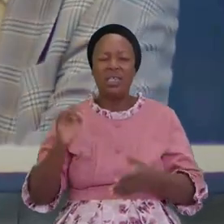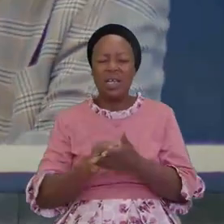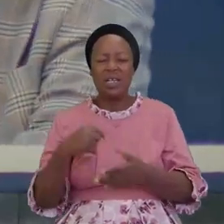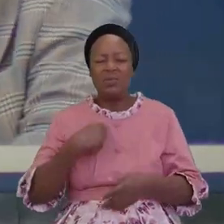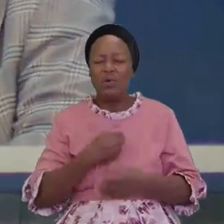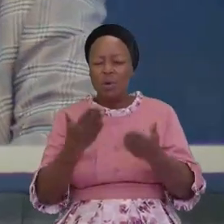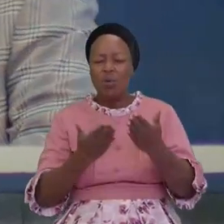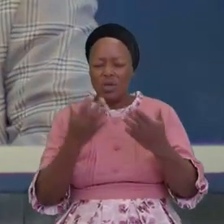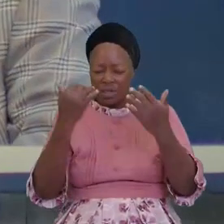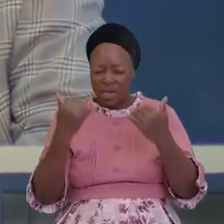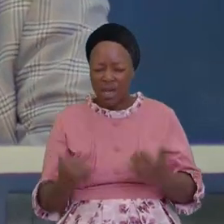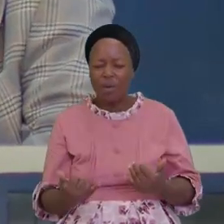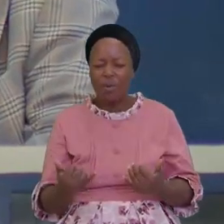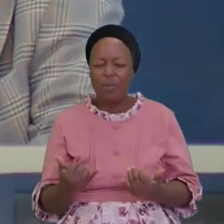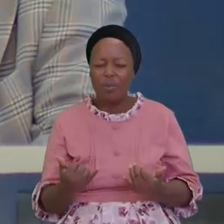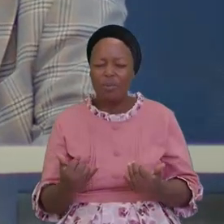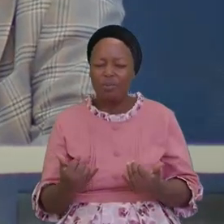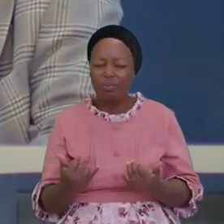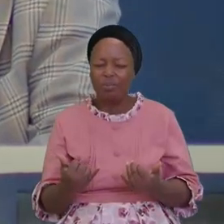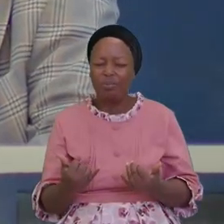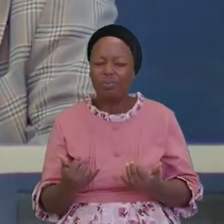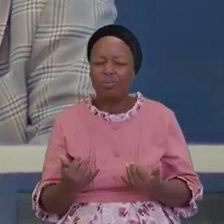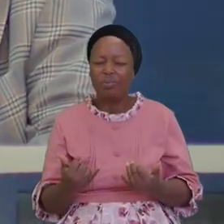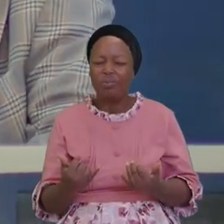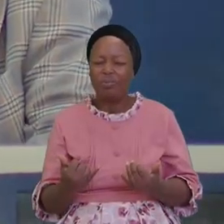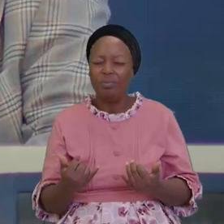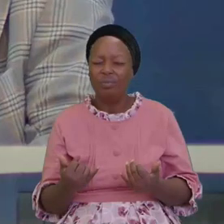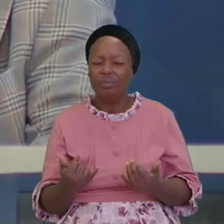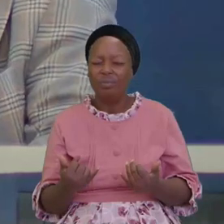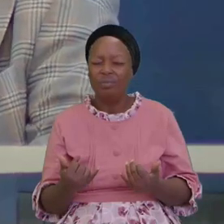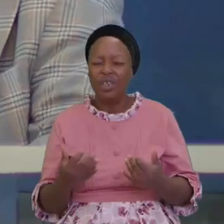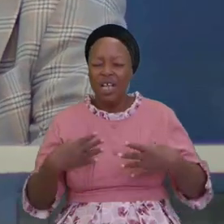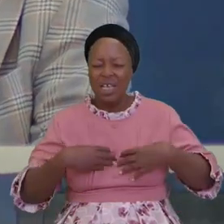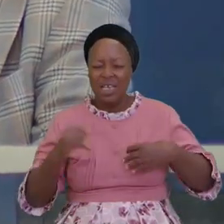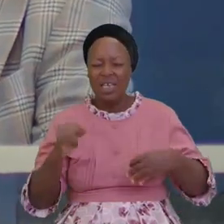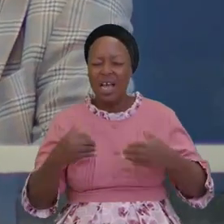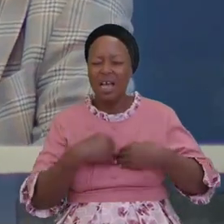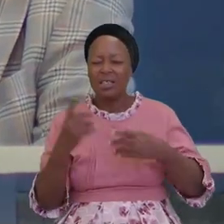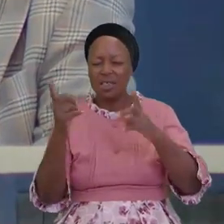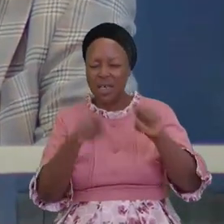Combien à plus forte raison la guérison dont nous avons besoin maintenant.